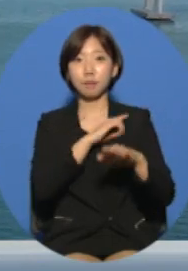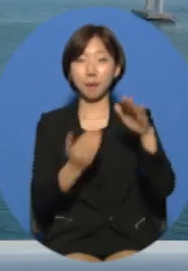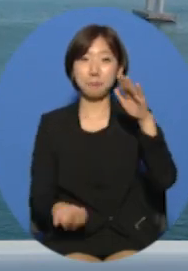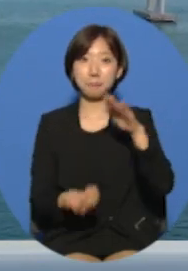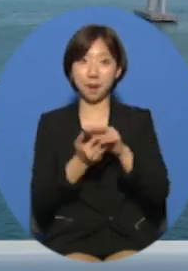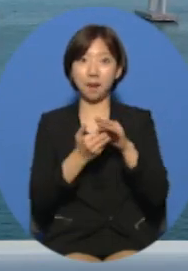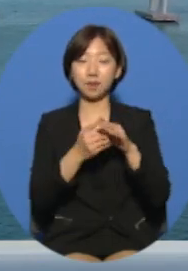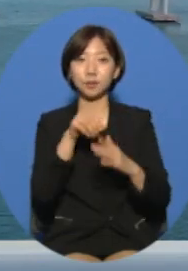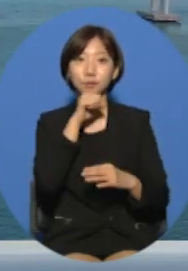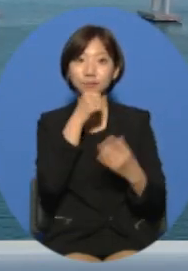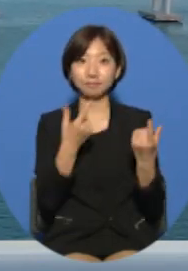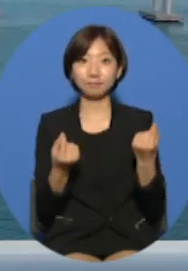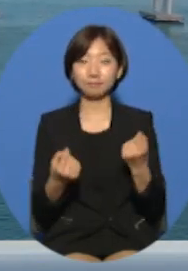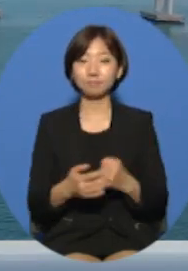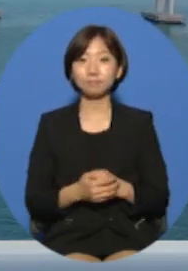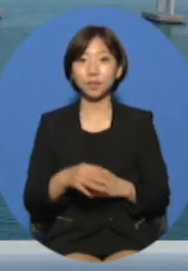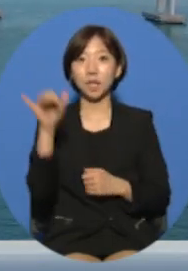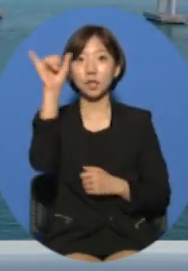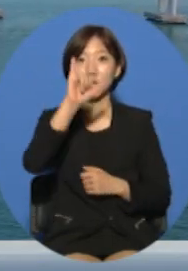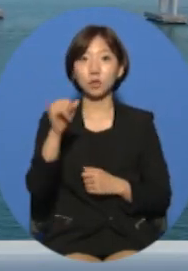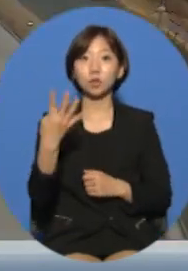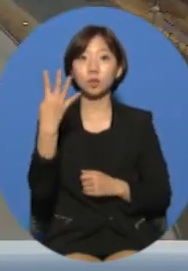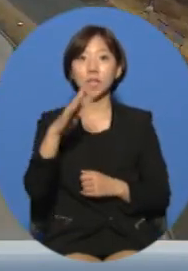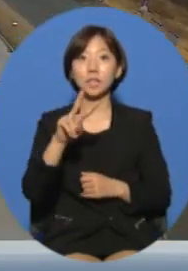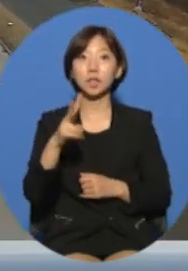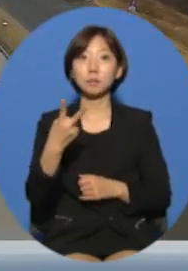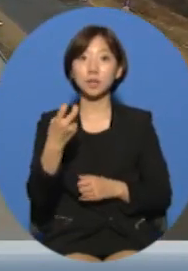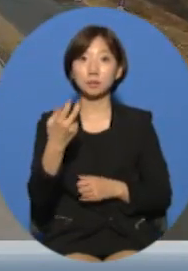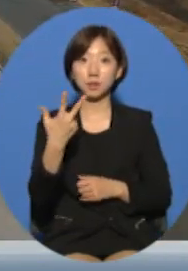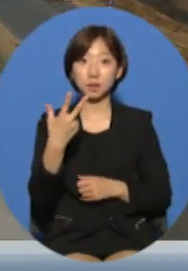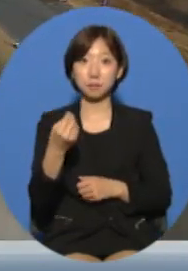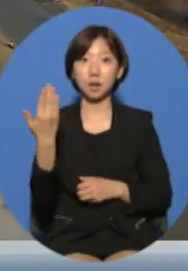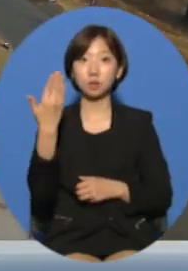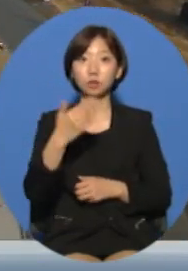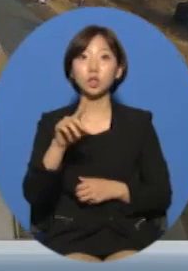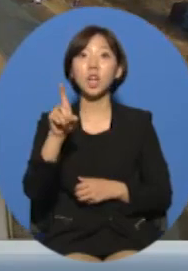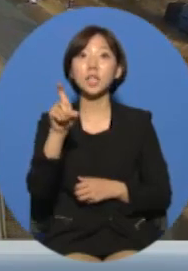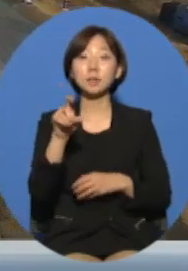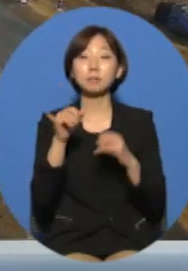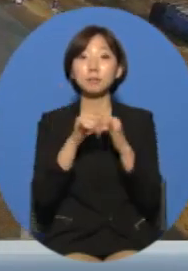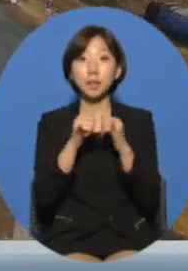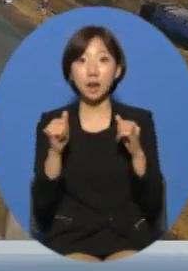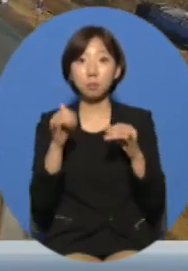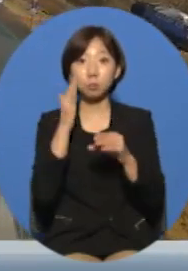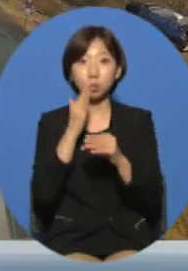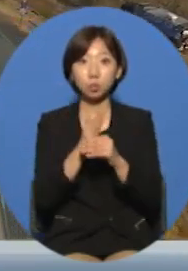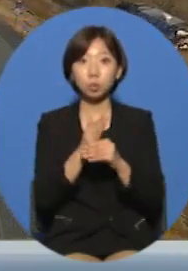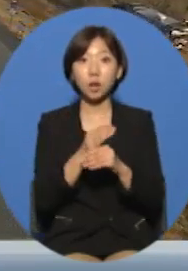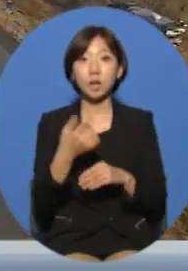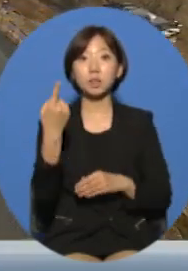할 수 있습니다. 전국 4,247만 9,710명의 유권자 중에